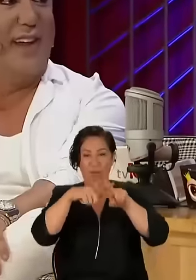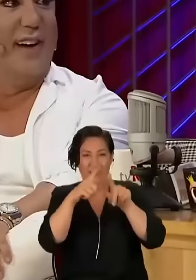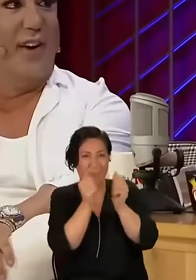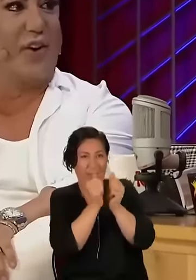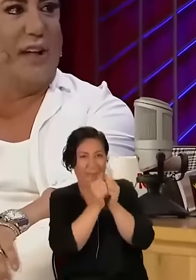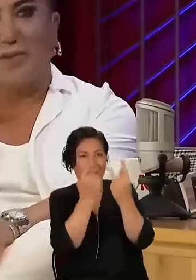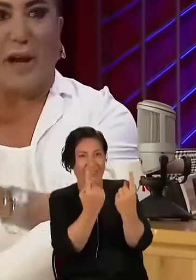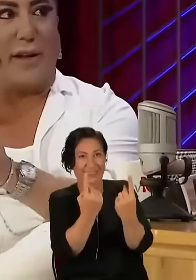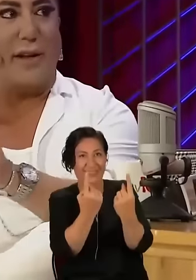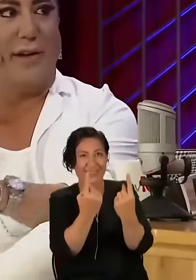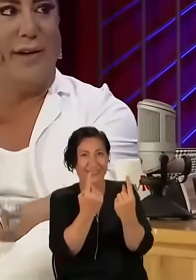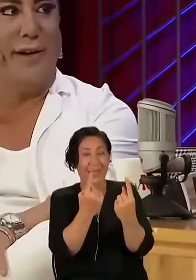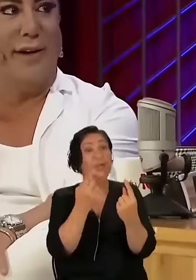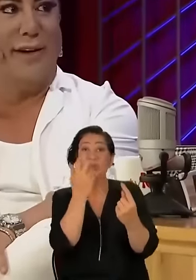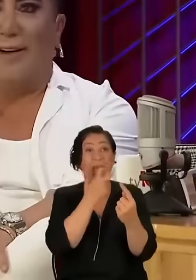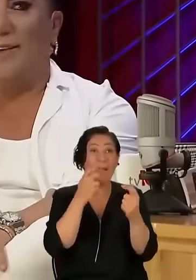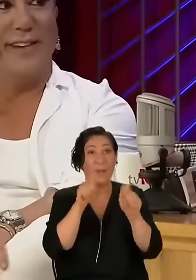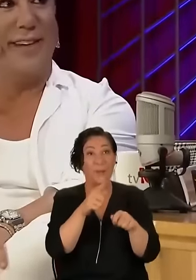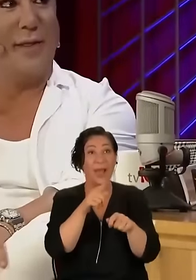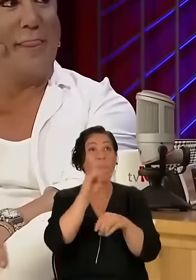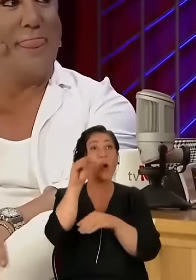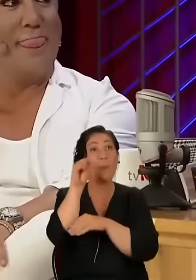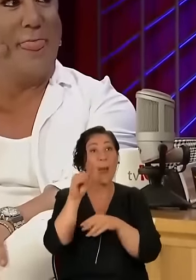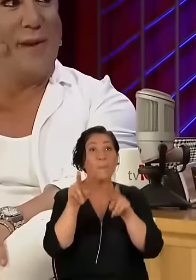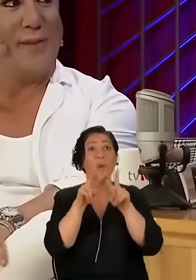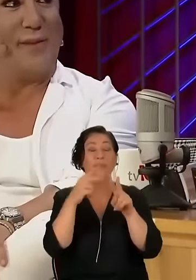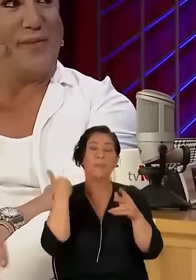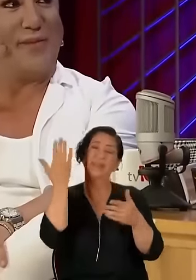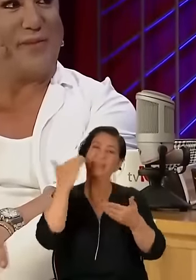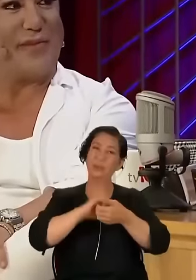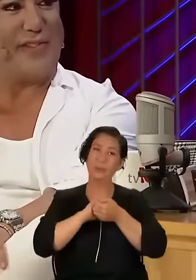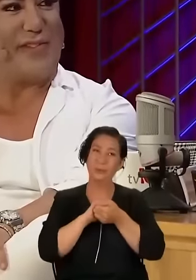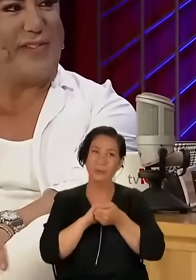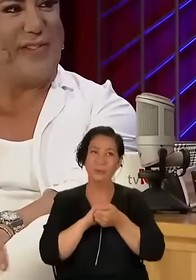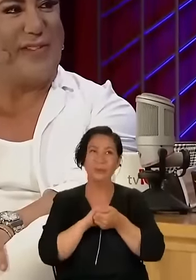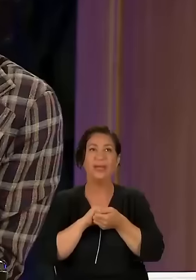beraberiz. Okuyalım şarkıyı. Evet. Kobra Murat da benim eski dostum.